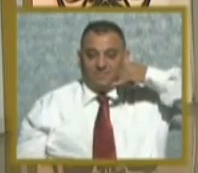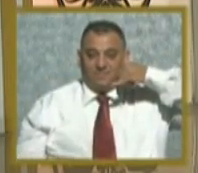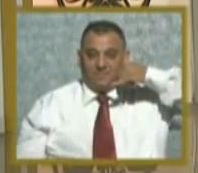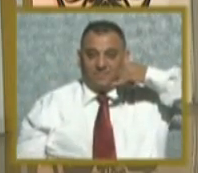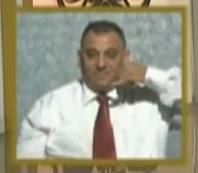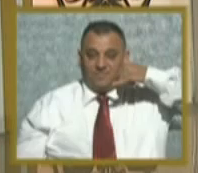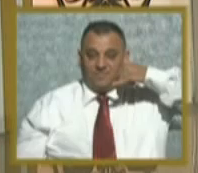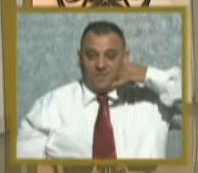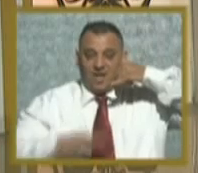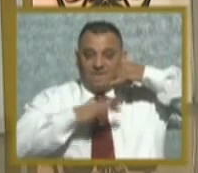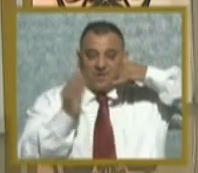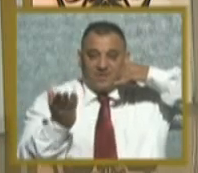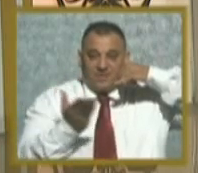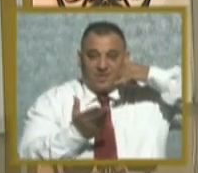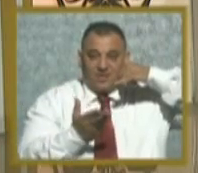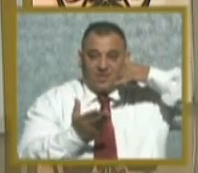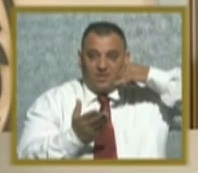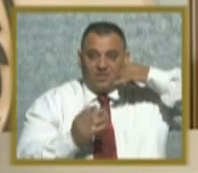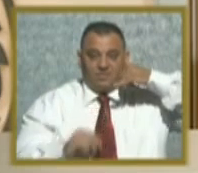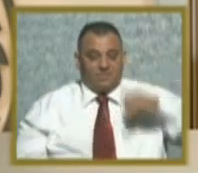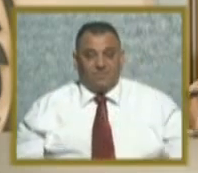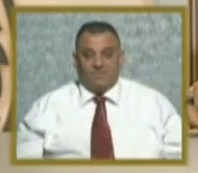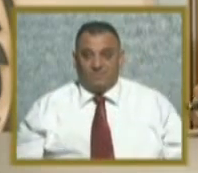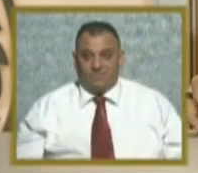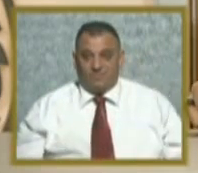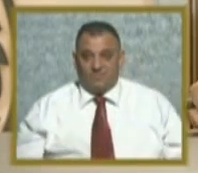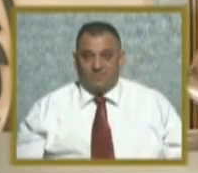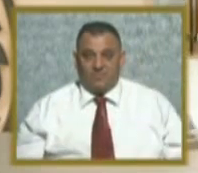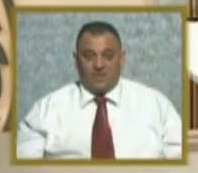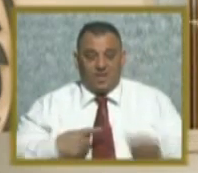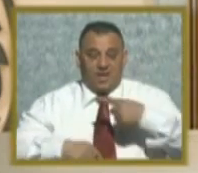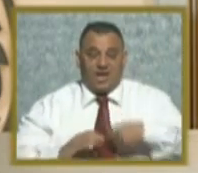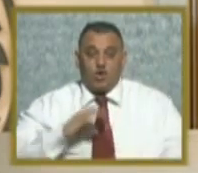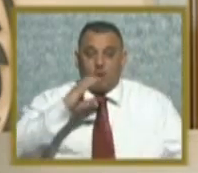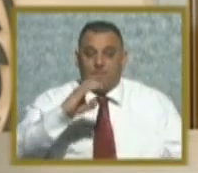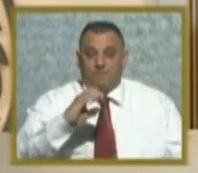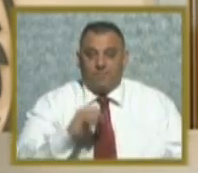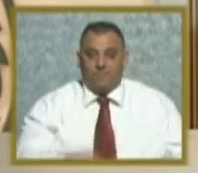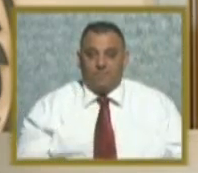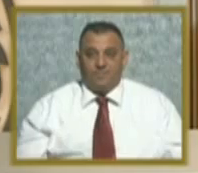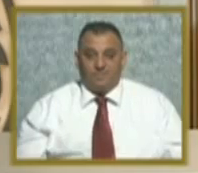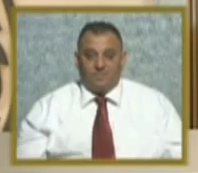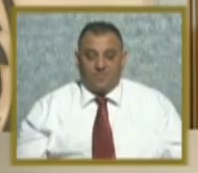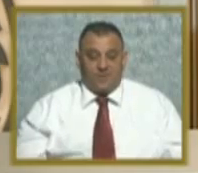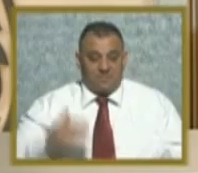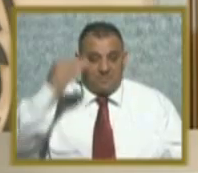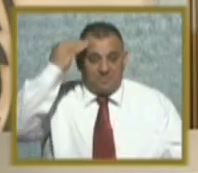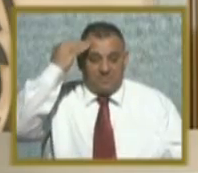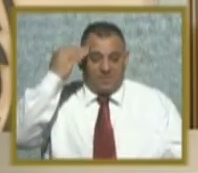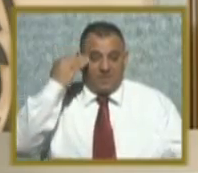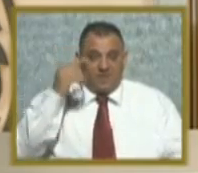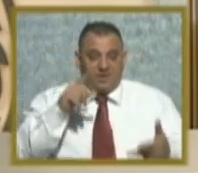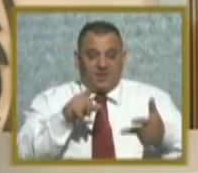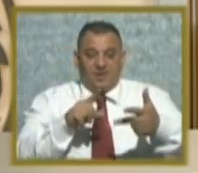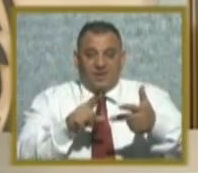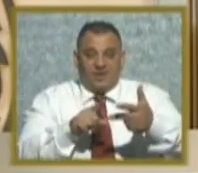من فرنسا. آه طيب طيب طيب، أرجع إلى الأسئلة. عندي المعتصم